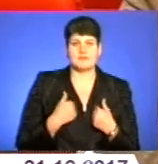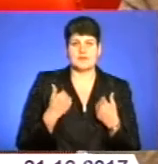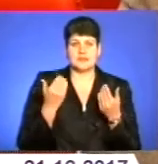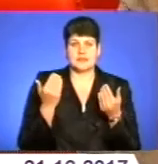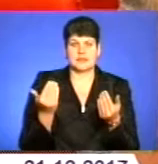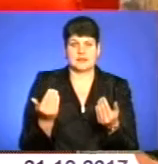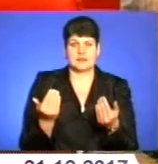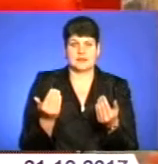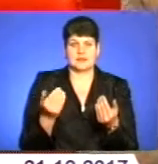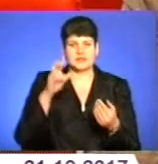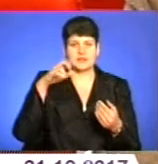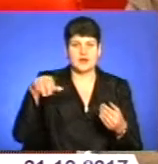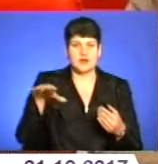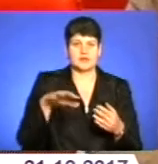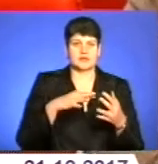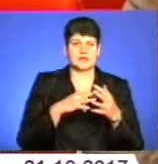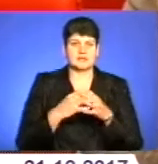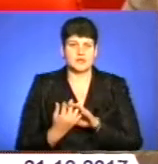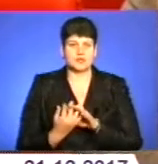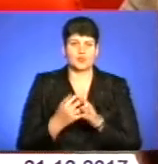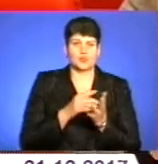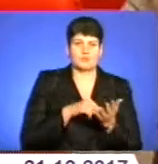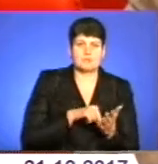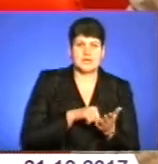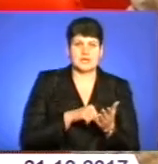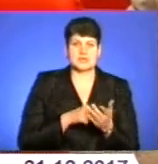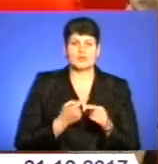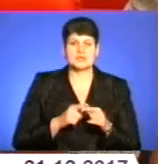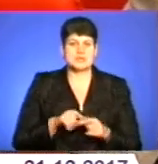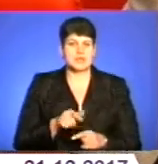їй, країні, селу, місту. Це